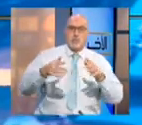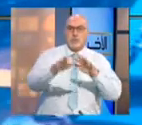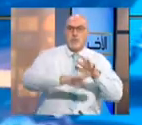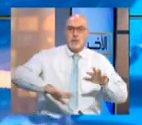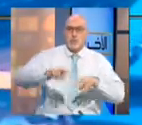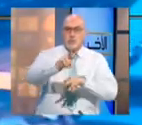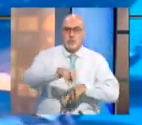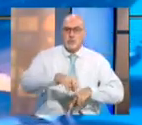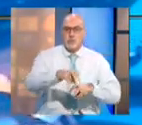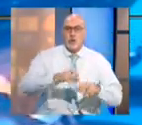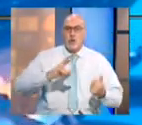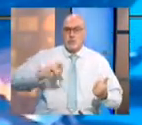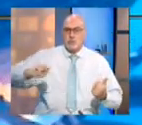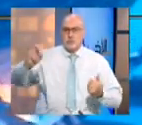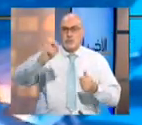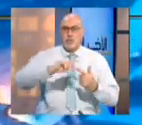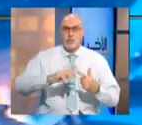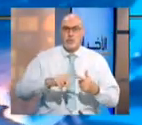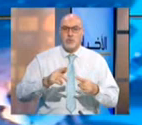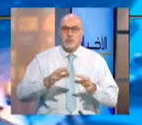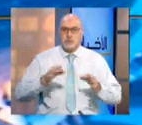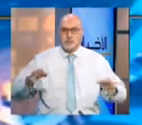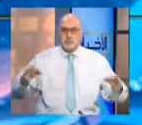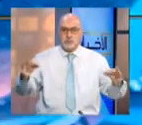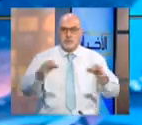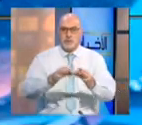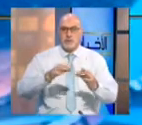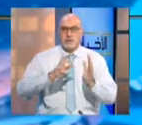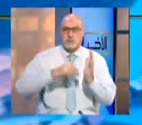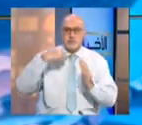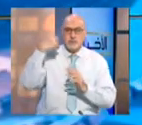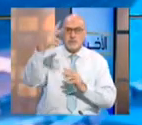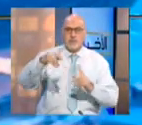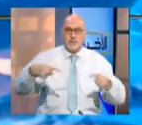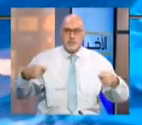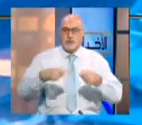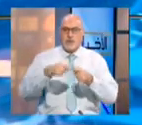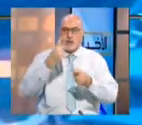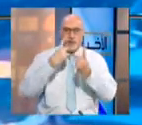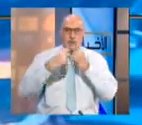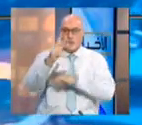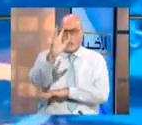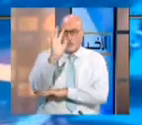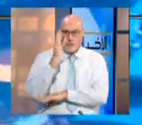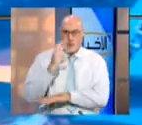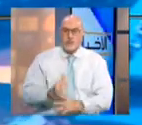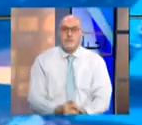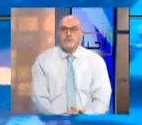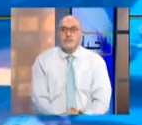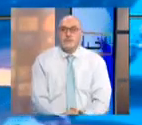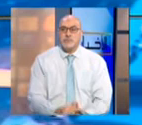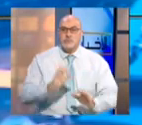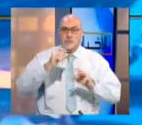الفلاحي والسياحي، مع تخصيص أوعية عقارية بالتنسيق مع مصالح الغابات، مما سيسمح